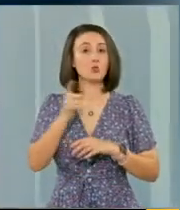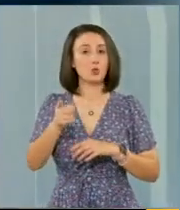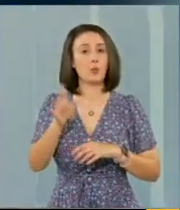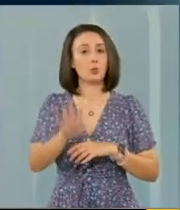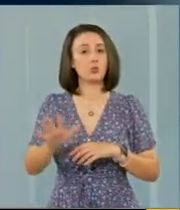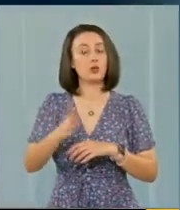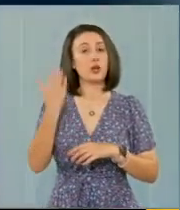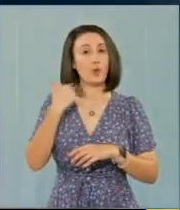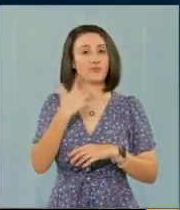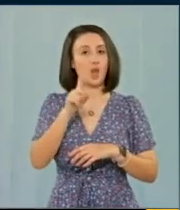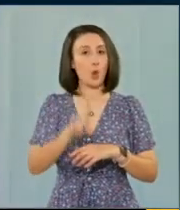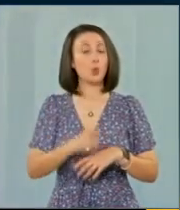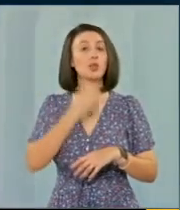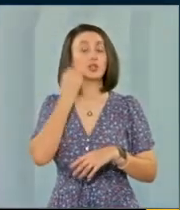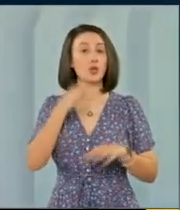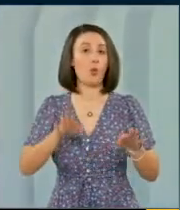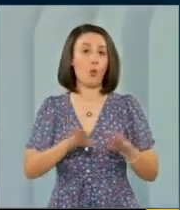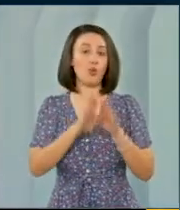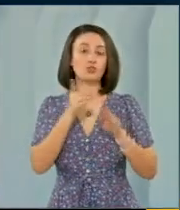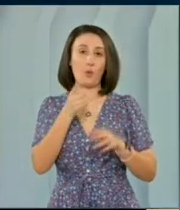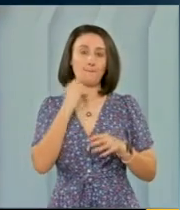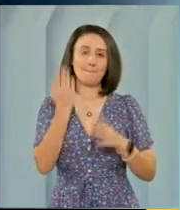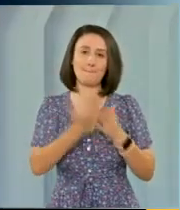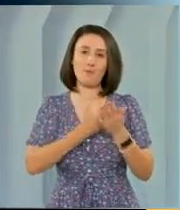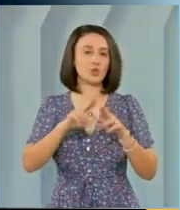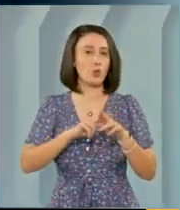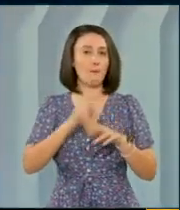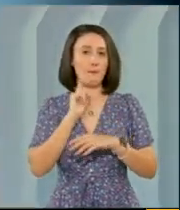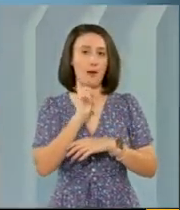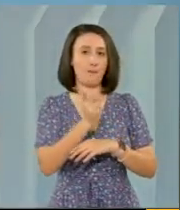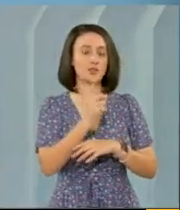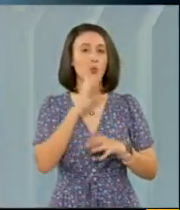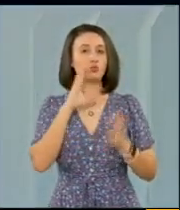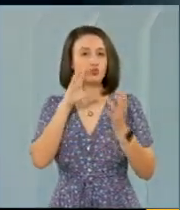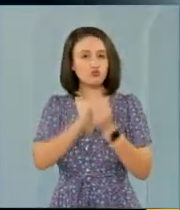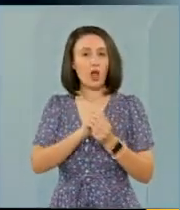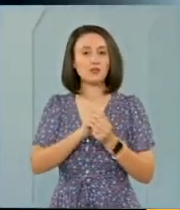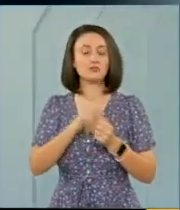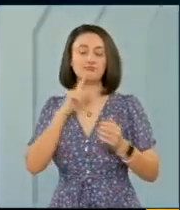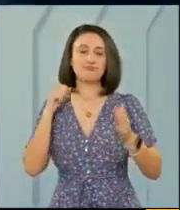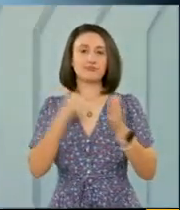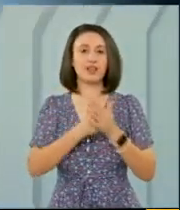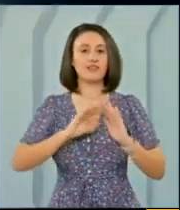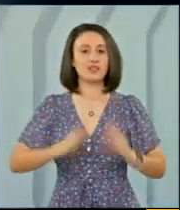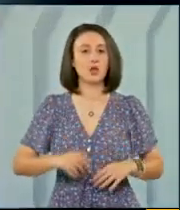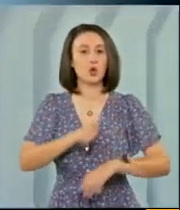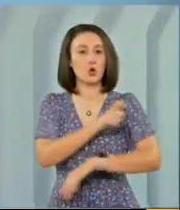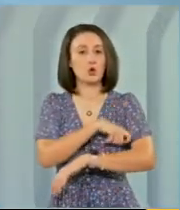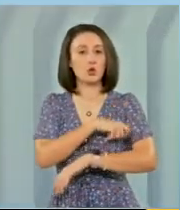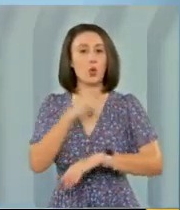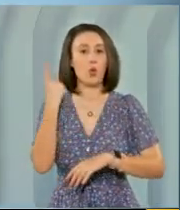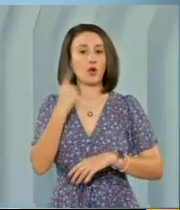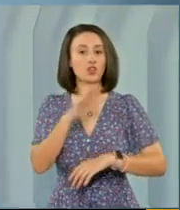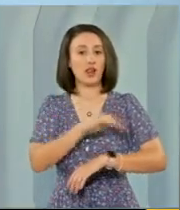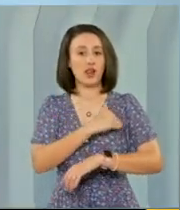public în urmă cu trei luni atunci când colegii săi au povestit Cum erau amenințați mușcat și agresați fizic Consiliul Municipal al